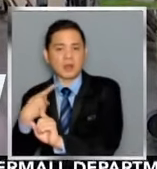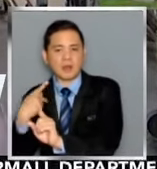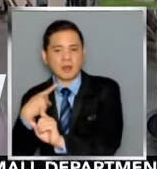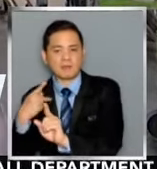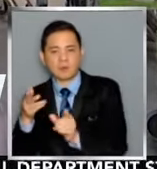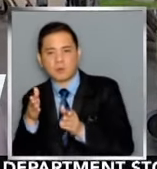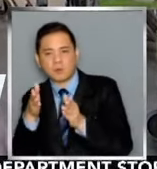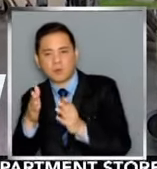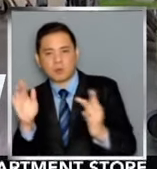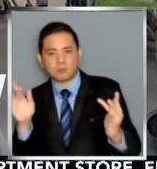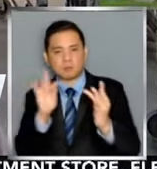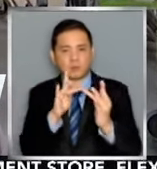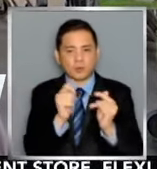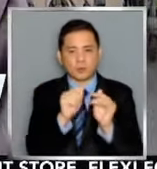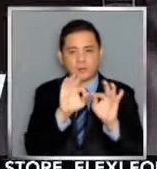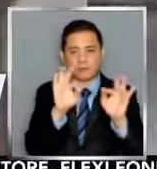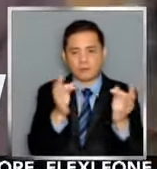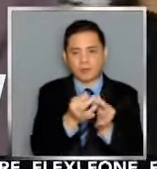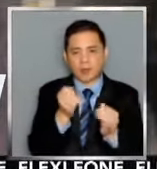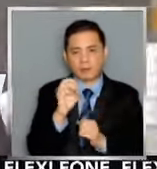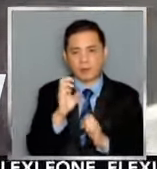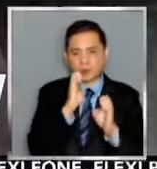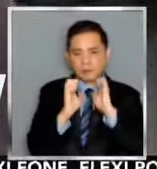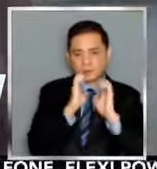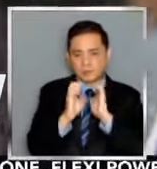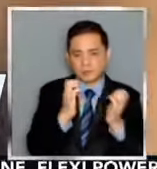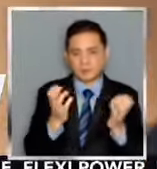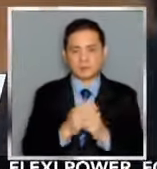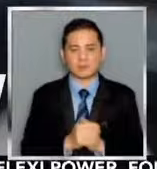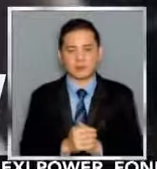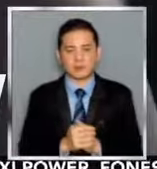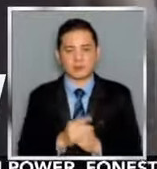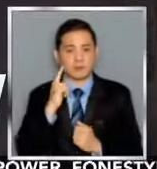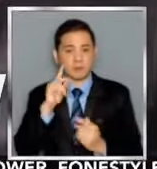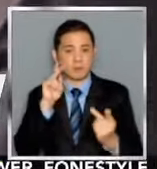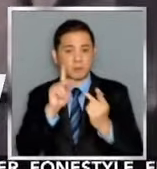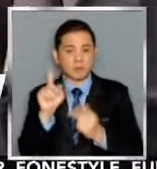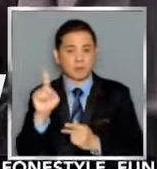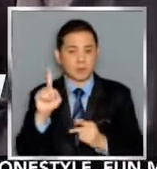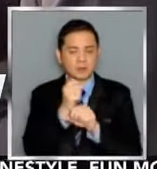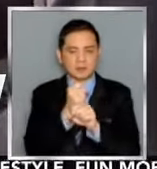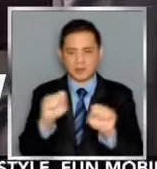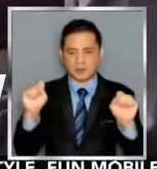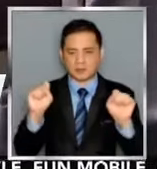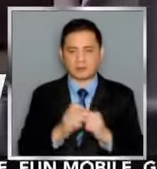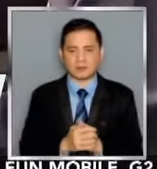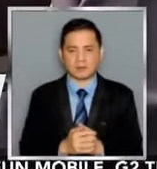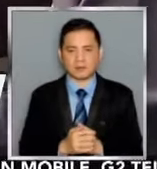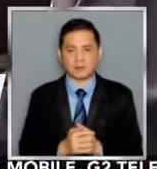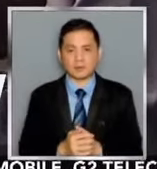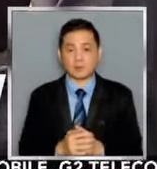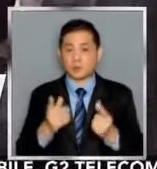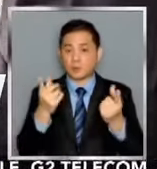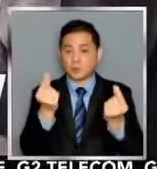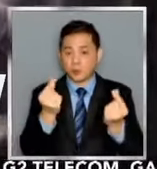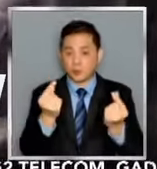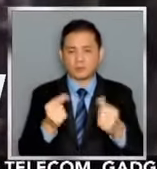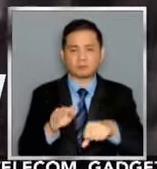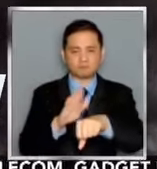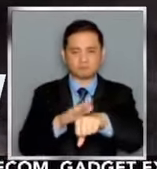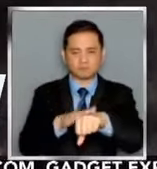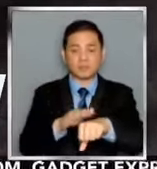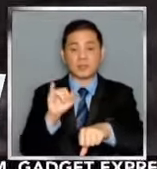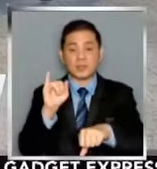yung embahada ang magre-rescue, kailangan yung local authorities. Para makaiwas sa sindikato, paalala ng DFA kung walang binigay na working visa ang